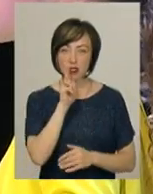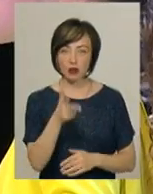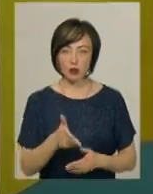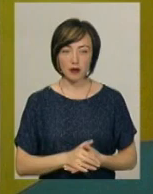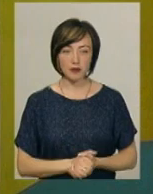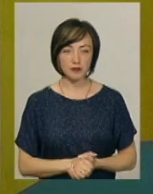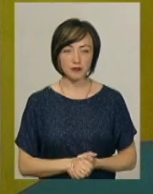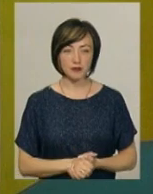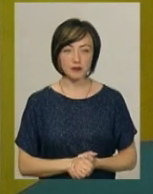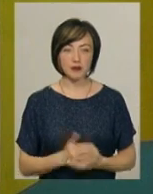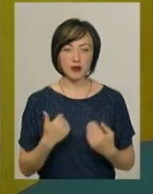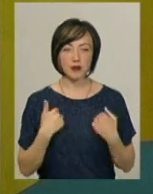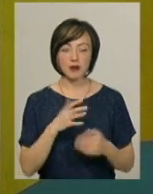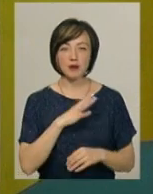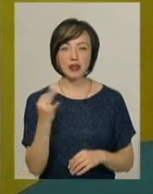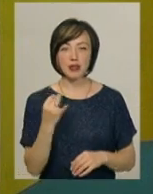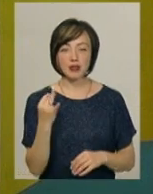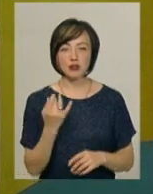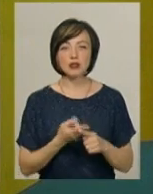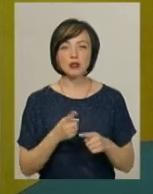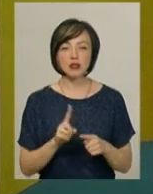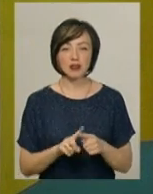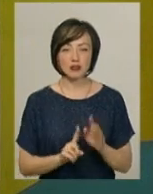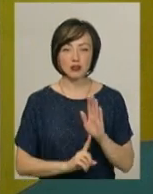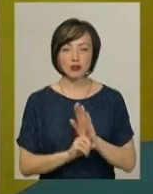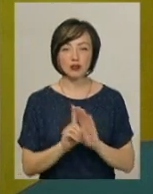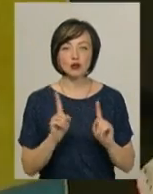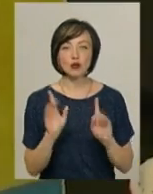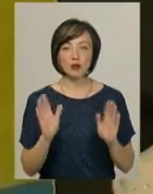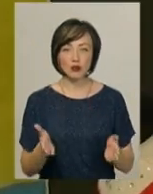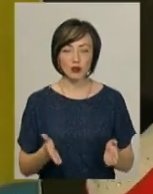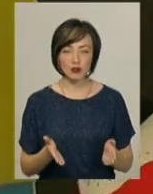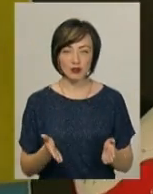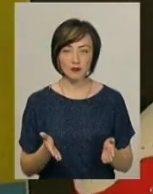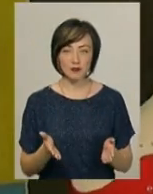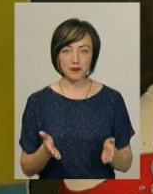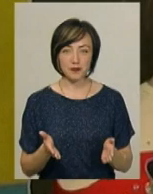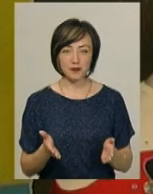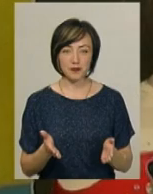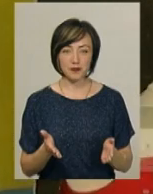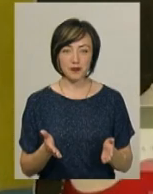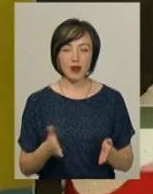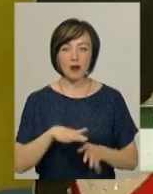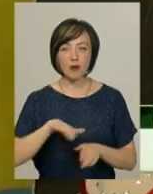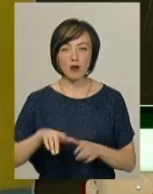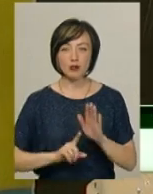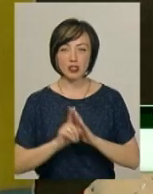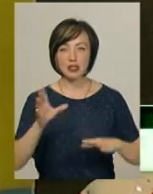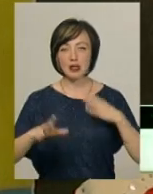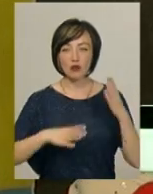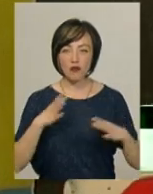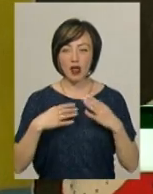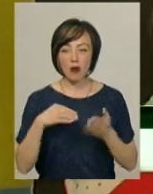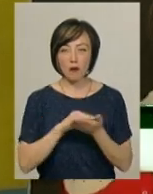3 років. Мені було цікаво, що ж почнеться, що буде. Мені було цікаво, що трапиться далі. Потім почалися тренування.